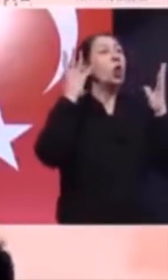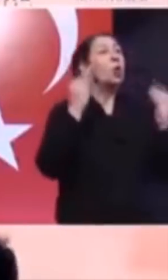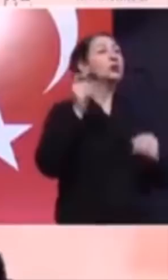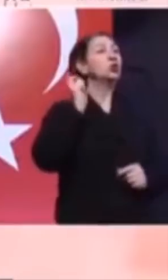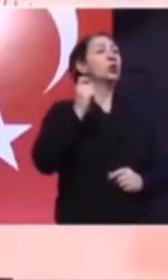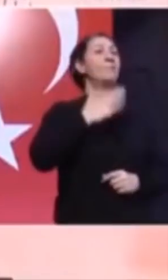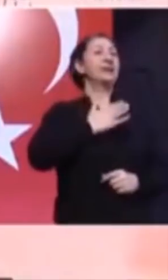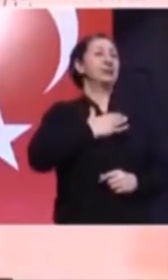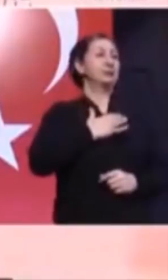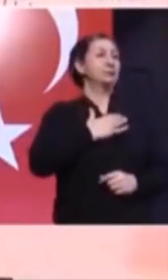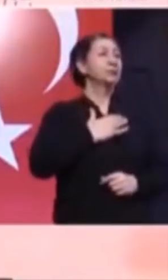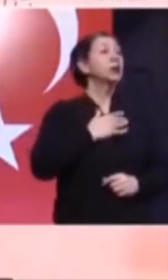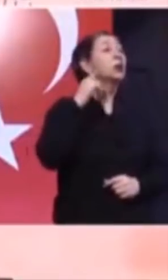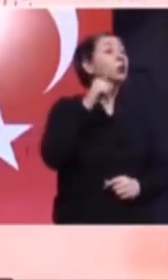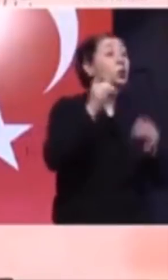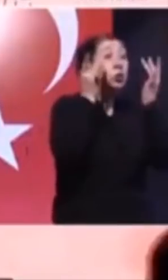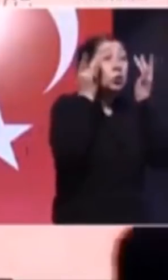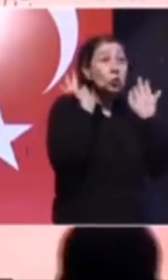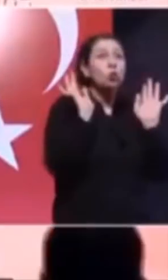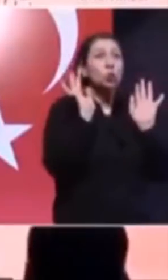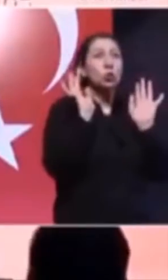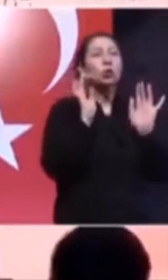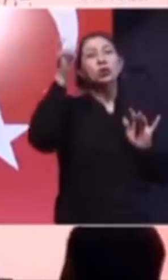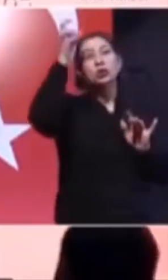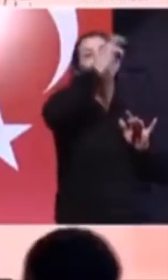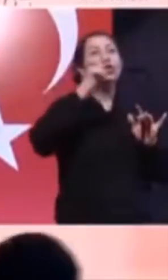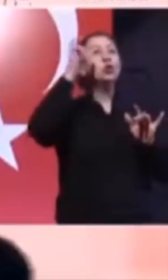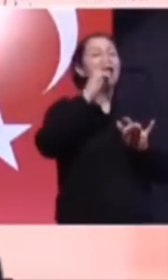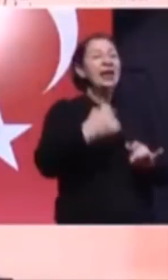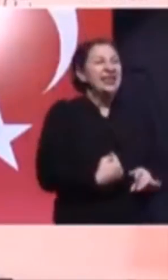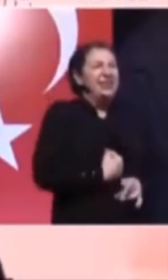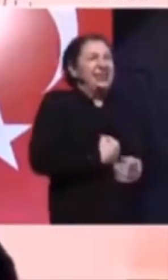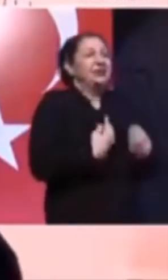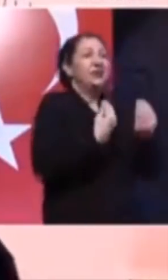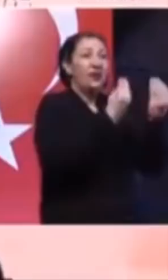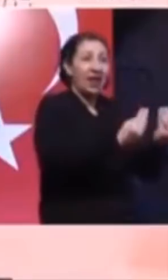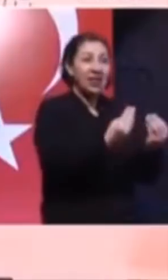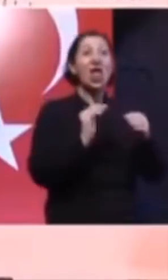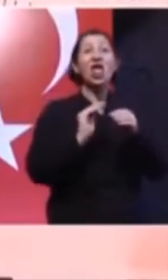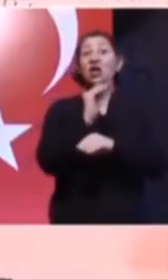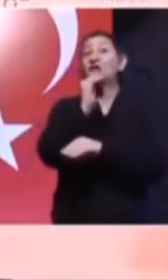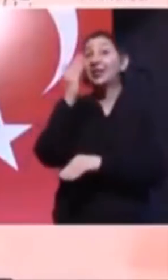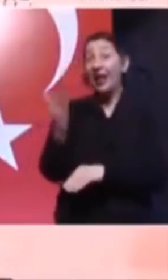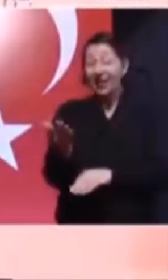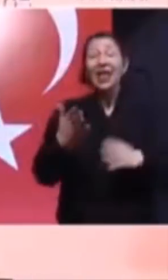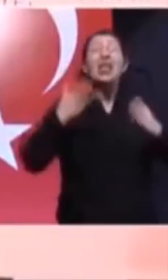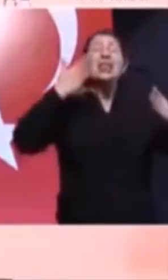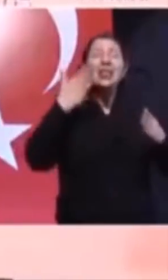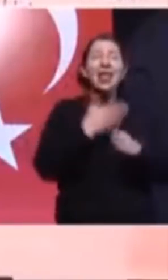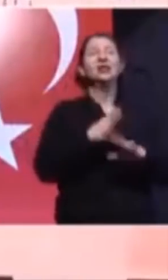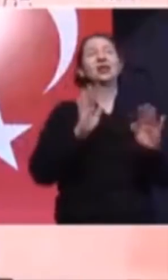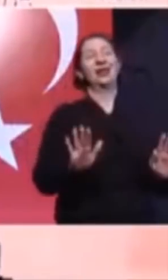mecburuz. Bu kültürü Türkiye'ye hissettiren, yaşatan ve